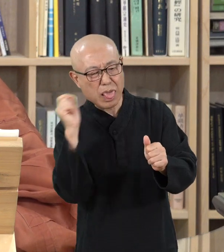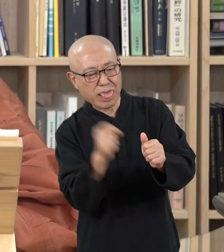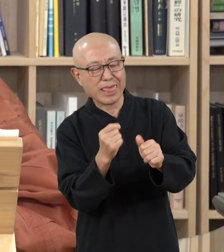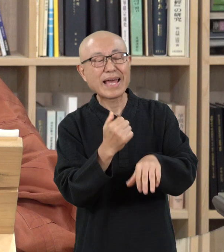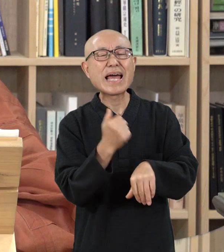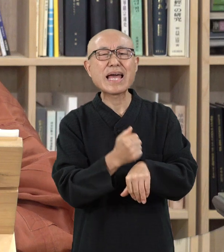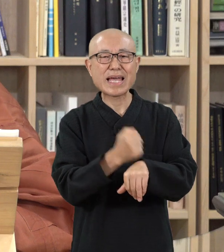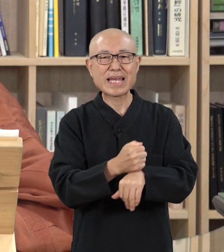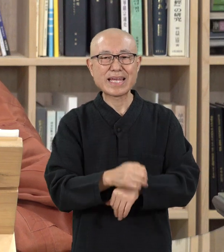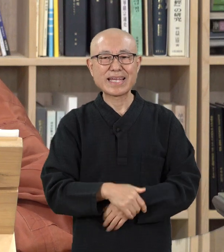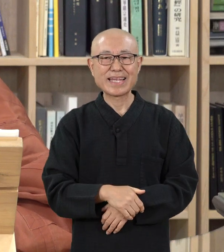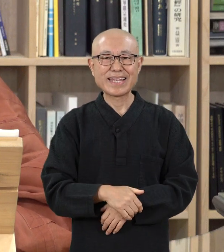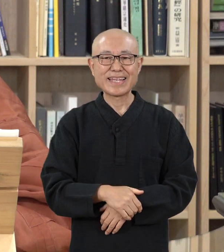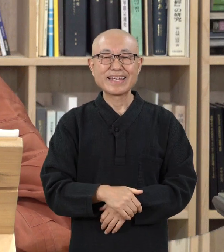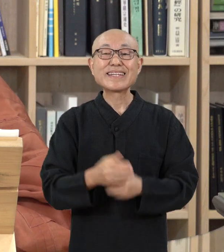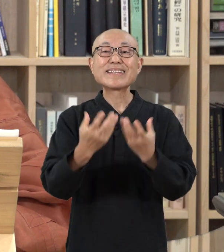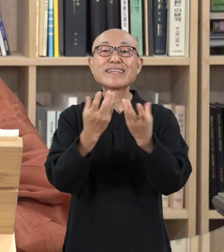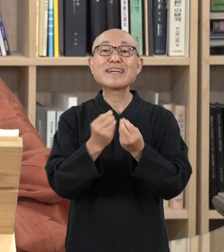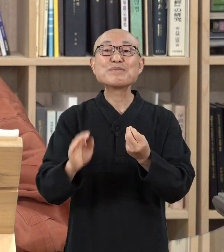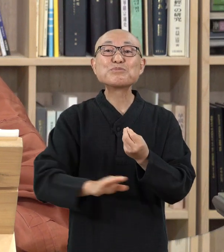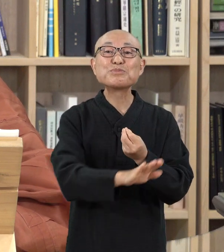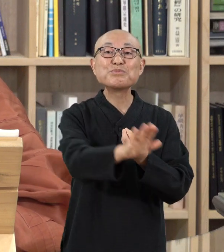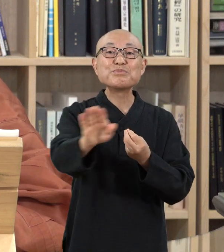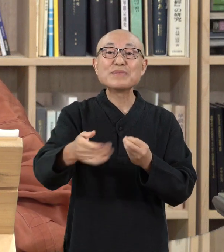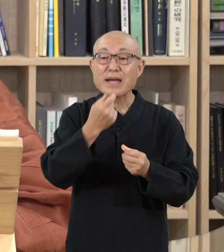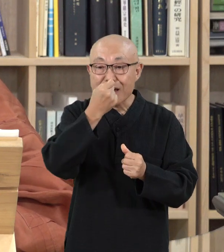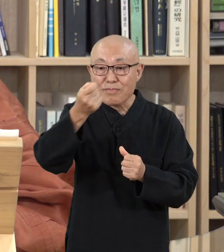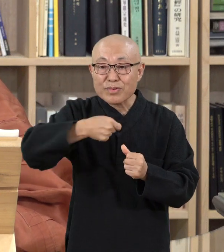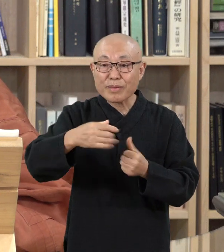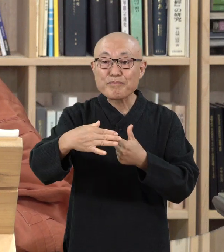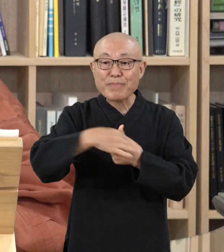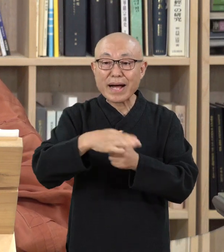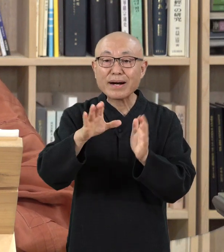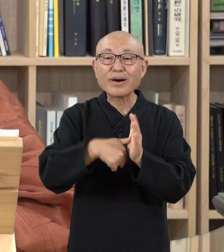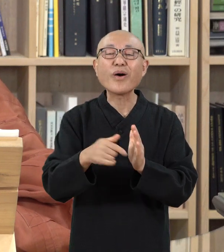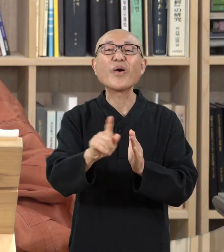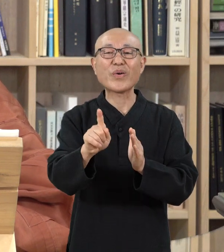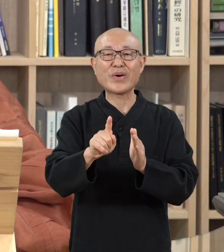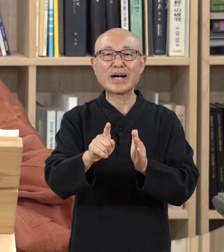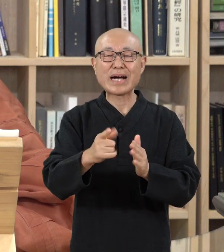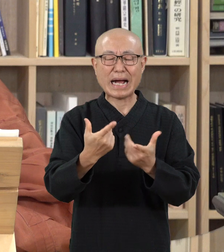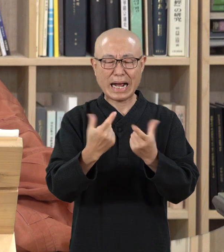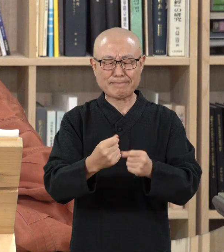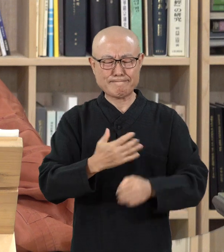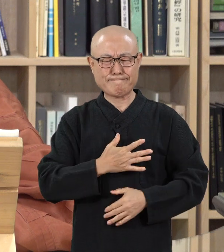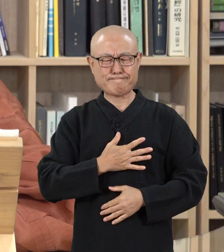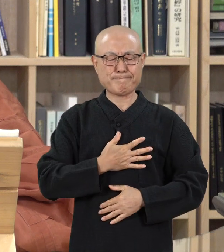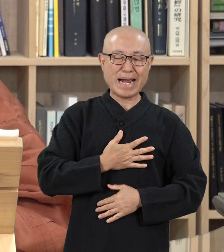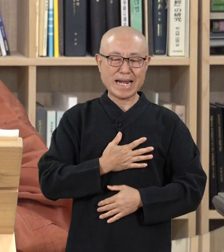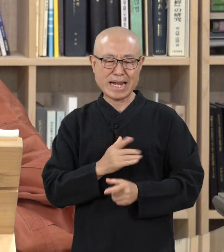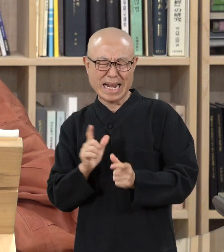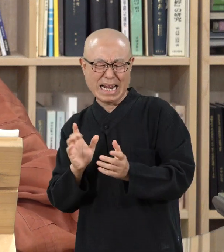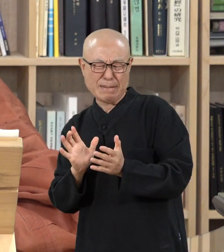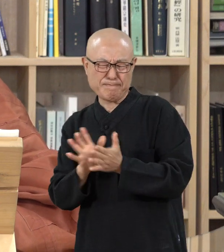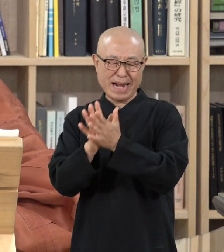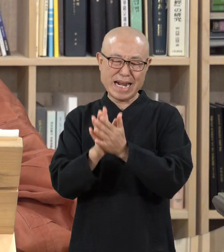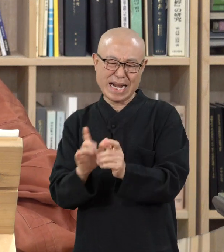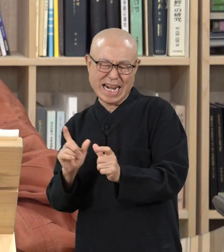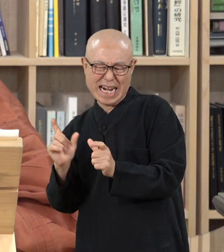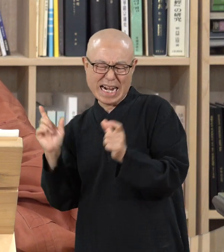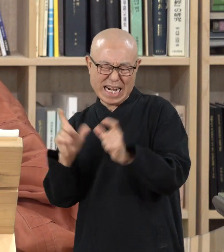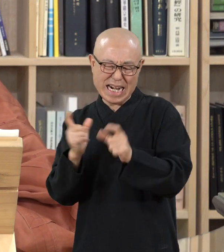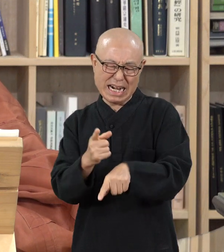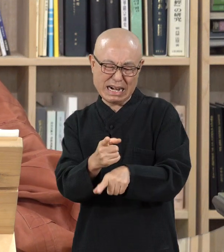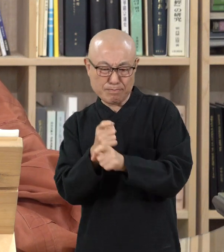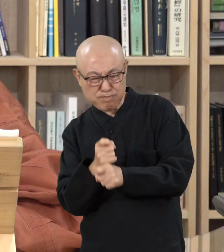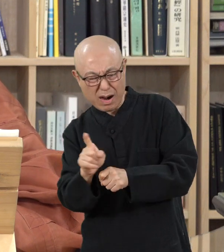모욕합니다. 그럴 때 이제 우리는 그런 일을 당하면은 같이 화가 나고 막 어떻게 저 상대방을 꺾을까 이런